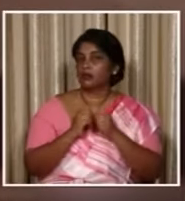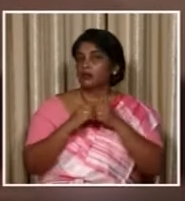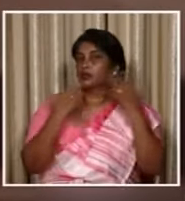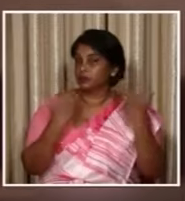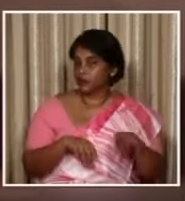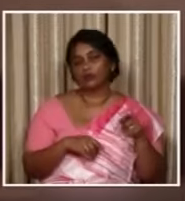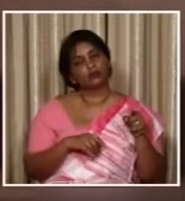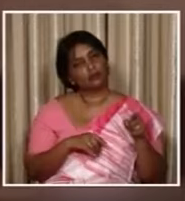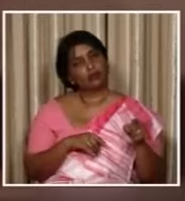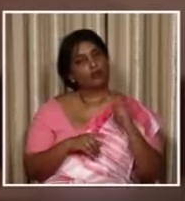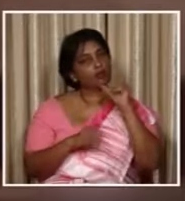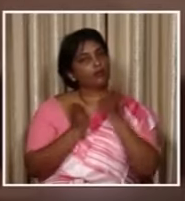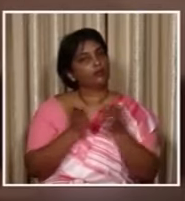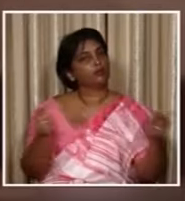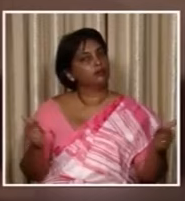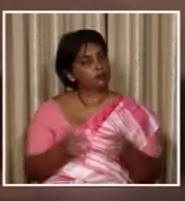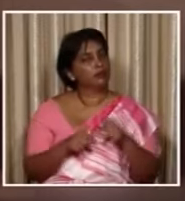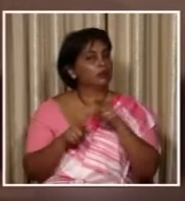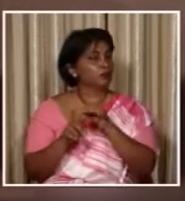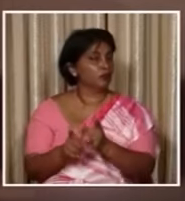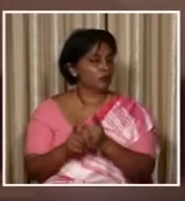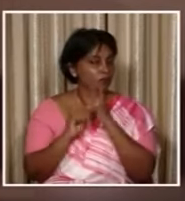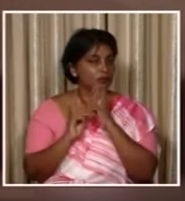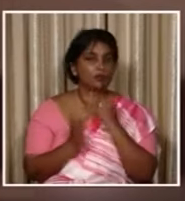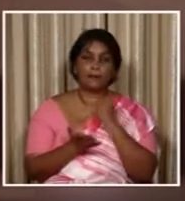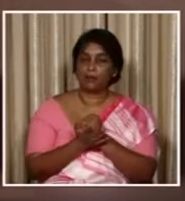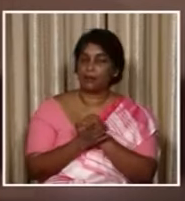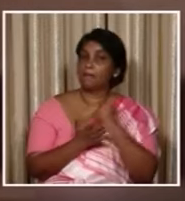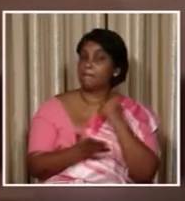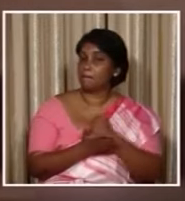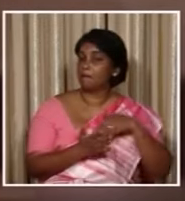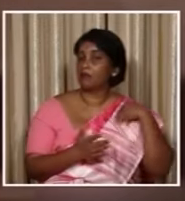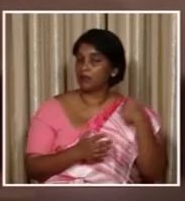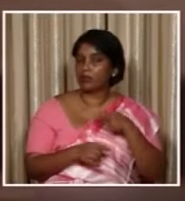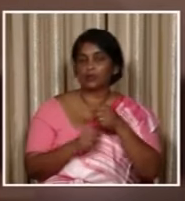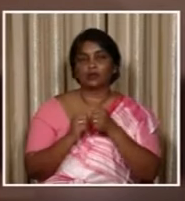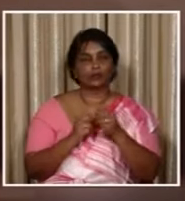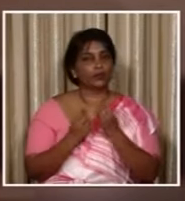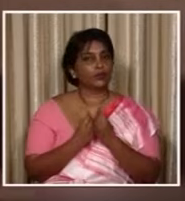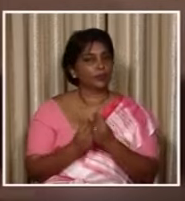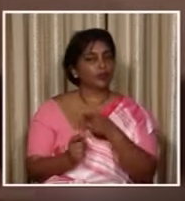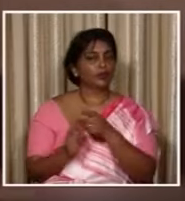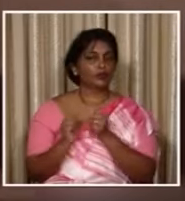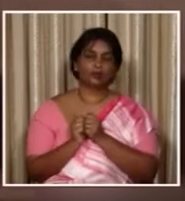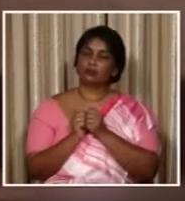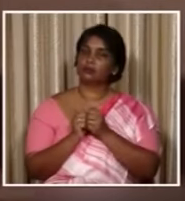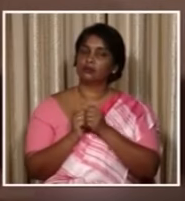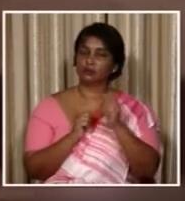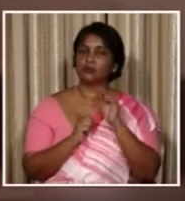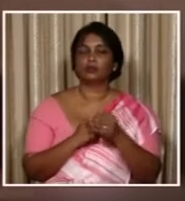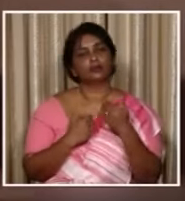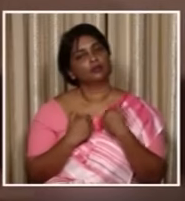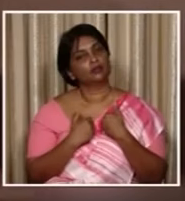කරන්න තියෙන්නේ කොළඹ වරාය නගරයේට අදාළ සෙන්ට්‍රල් බැංකුව නැත්නම් මහා බැංකුව මේ වෙනකොට කඩිනමින් ඒ කටයුතු ක්‍රියාත්මක කිරීම සඳහා